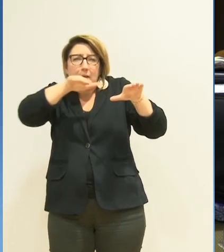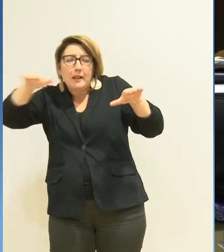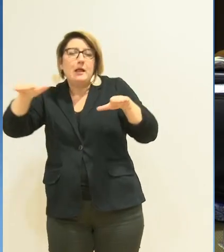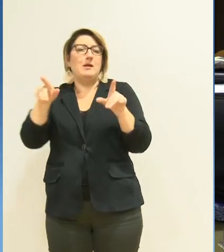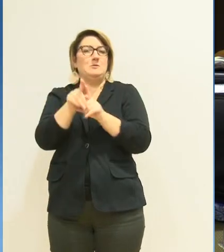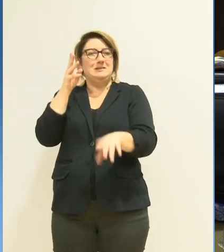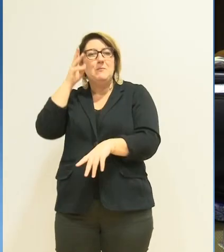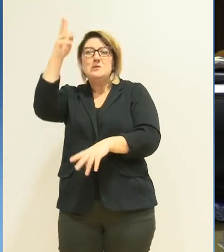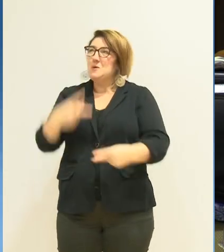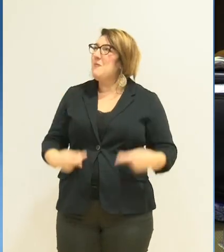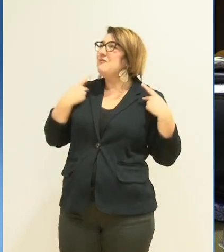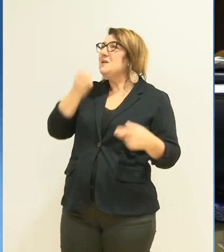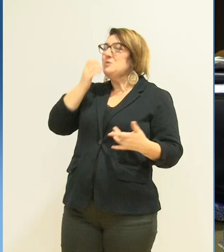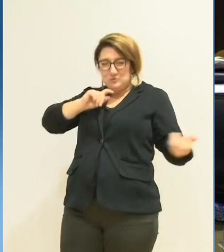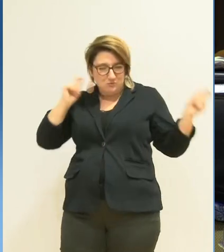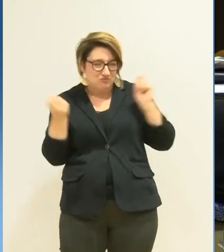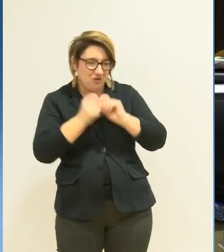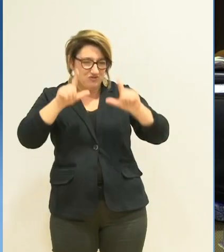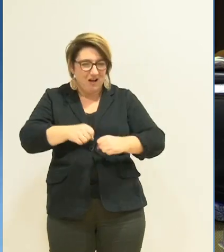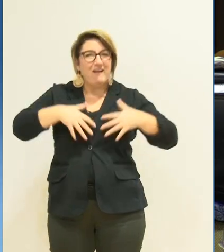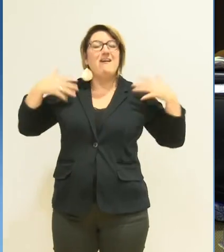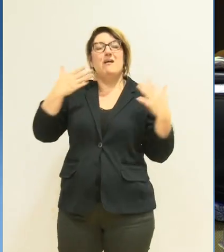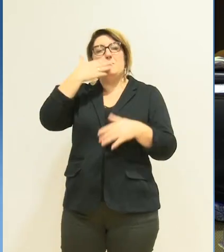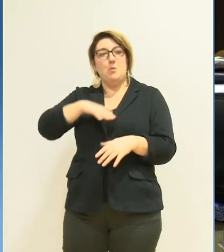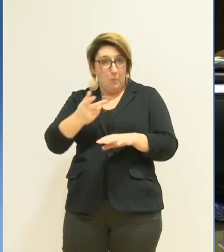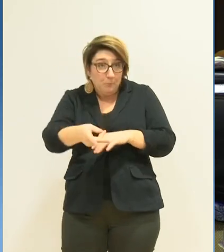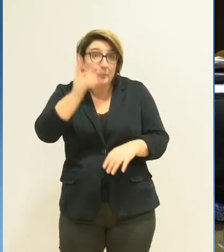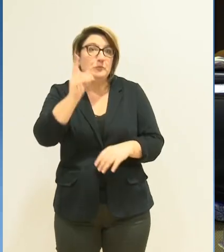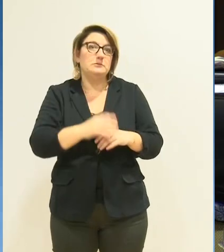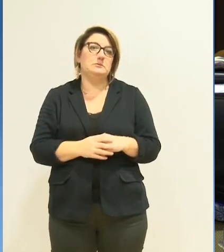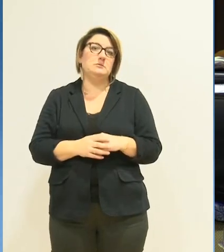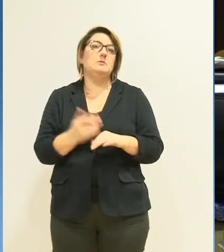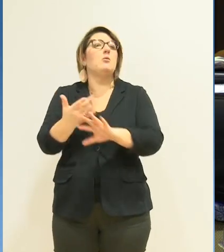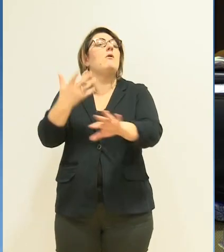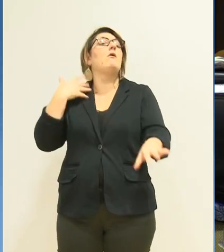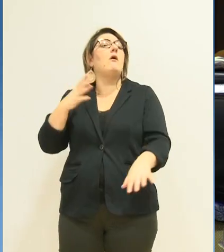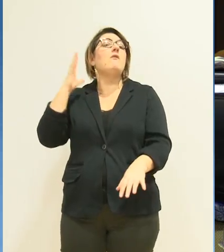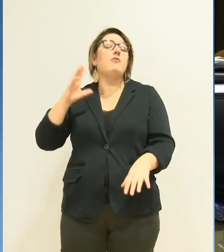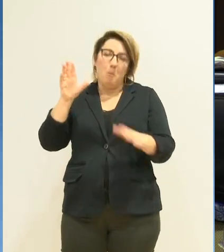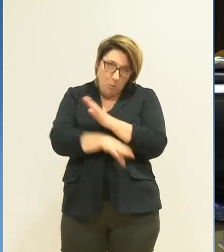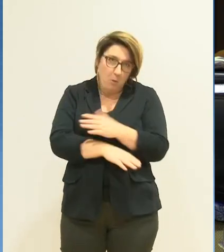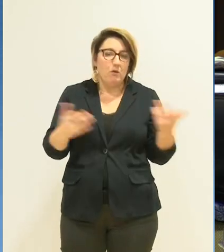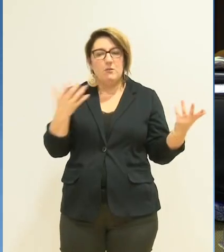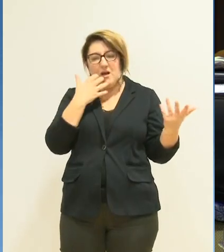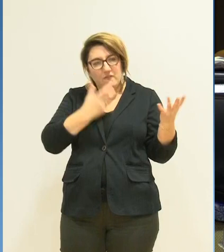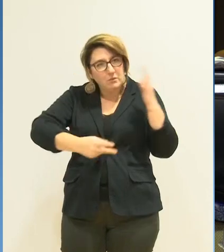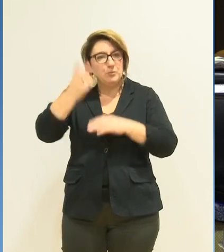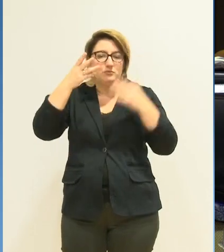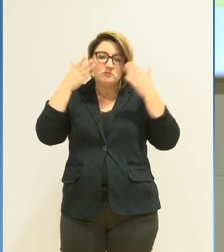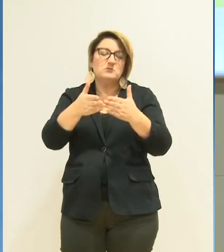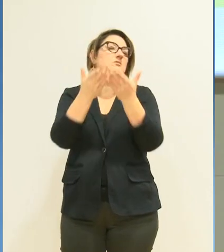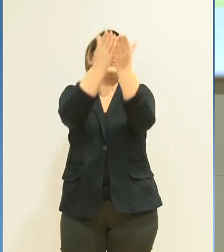qui impacte le quotidien des habitants au delà de ce qui a été réalisé jusqu'ici dans les projets de renouvellement urbain ultérieure je vous remercie